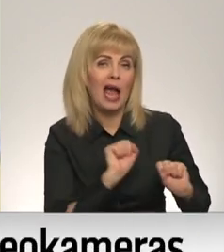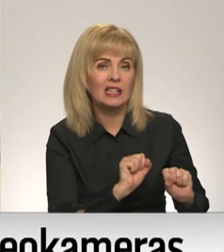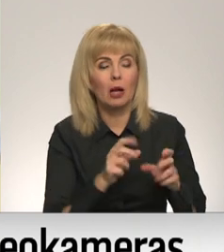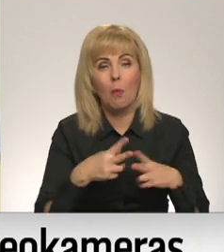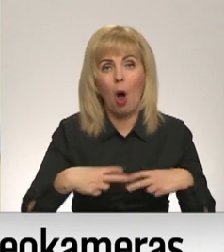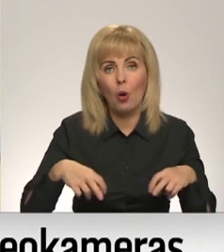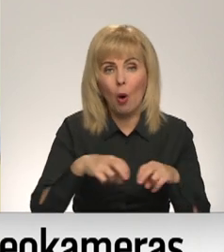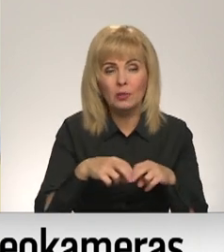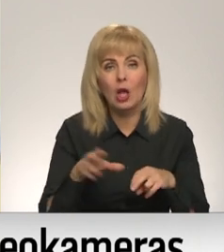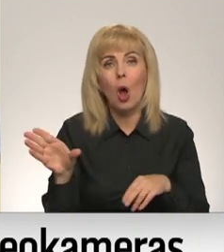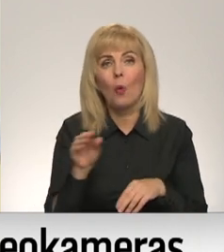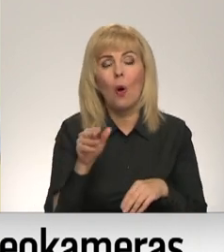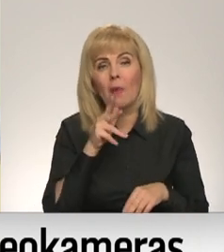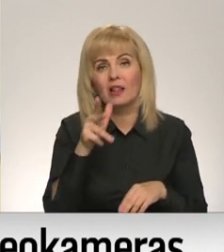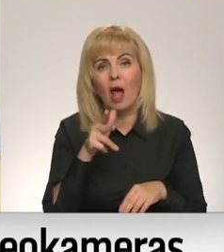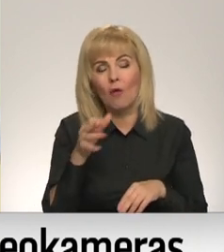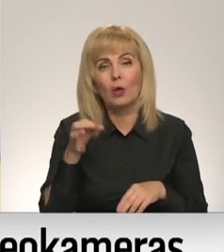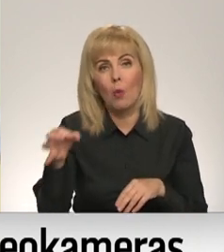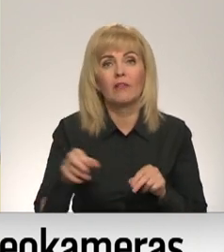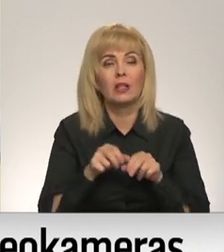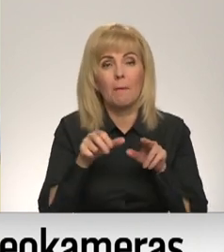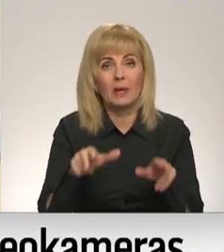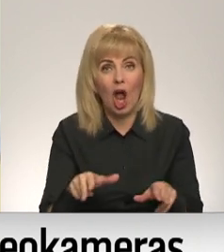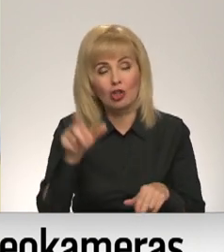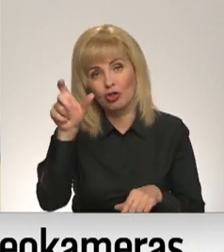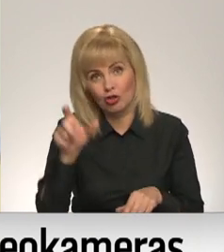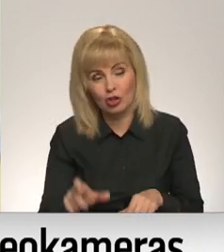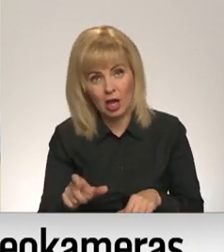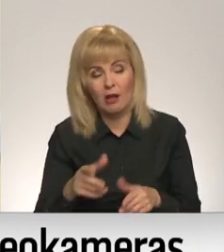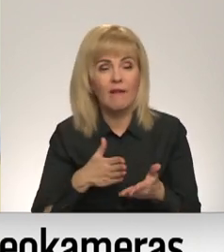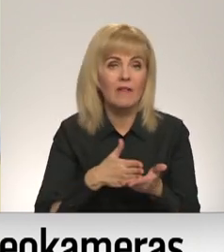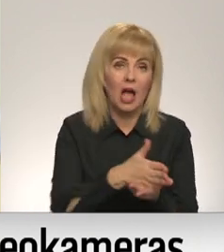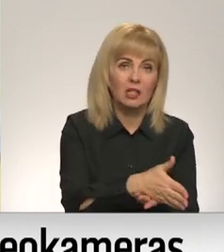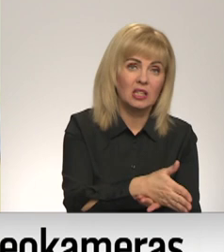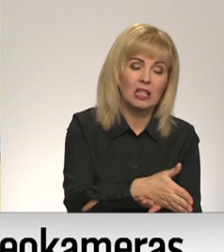ar Daugavpils novada domes priekšsēdētāju, mēs vērsīsimies